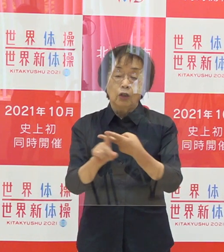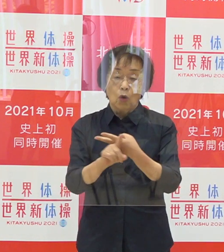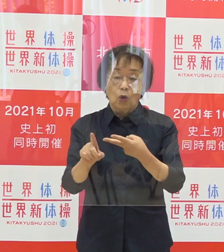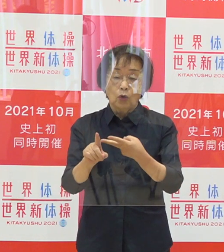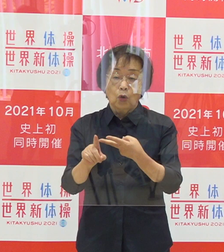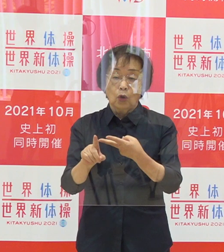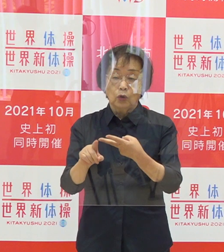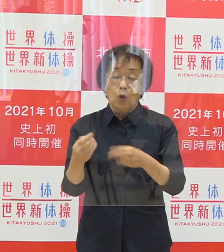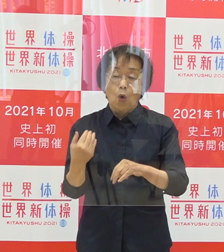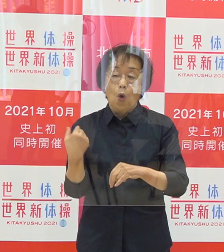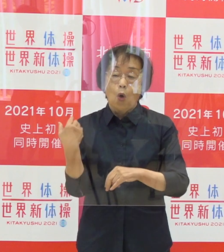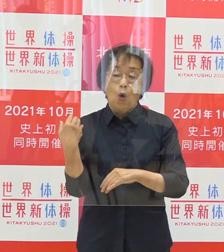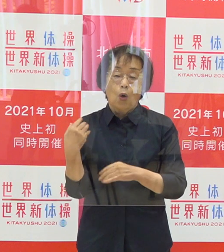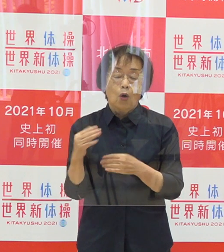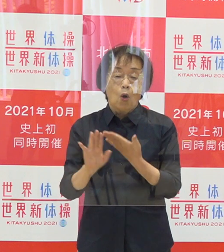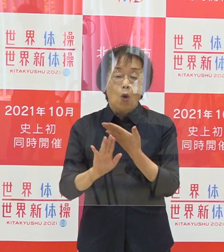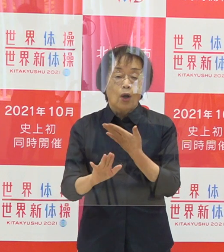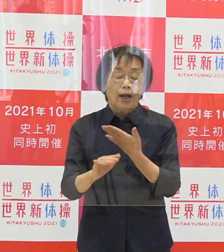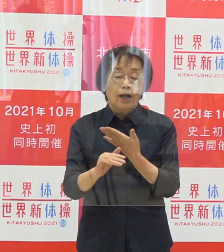して、